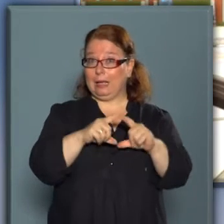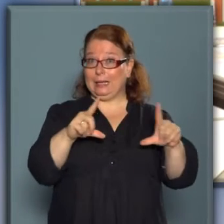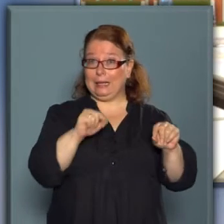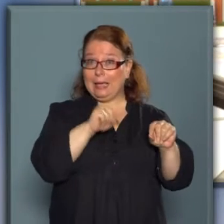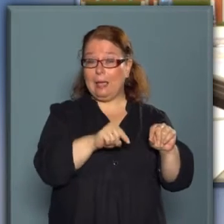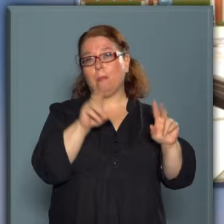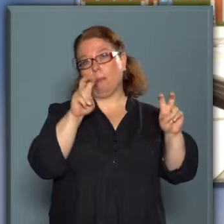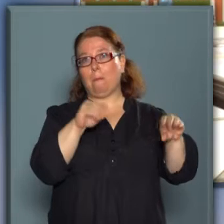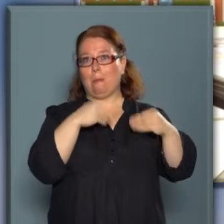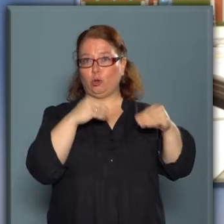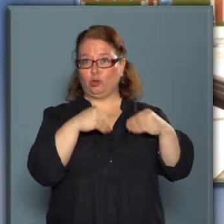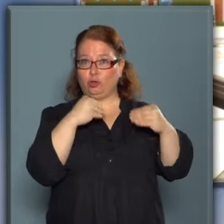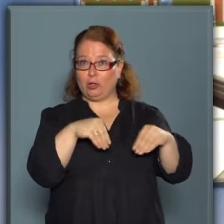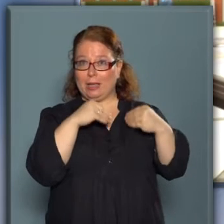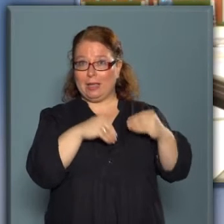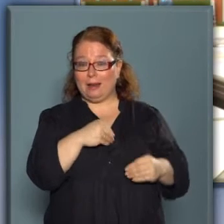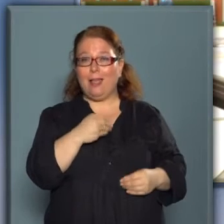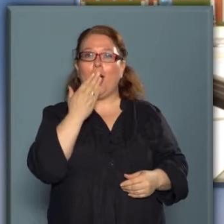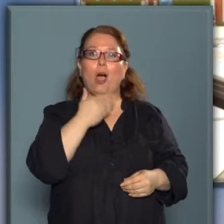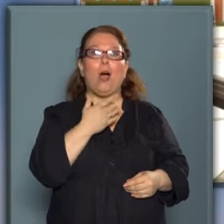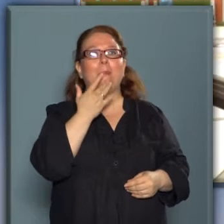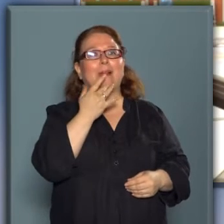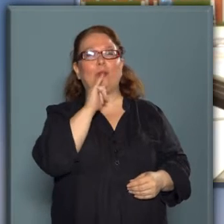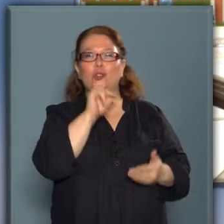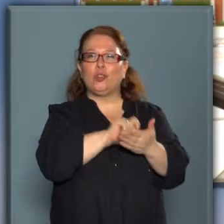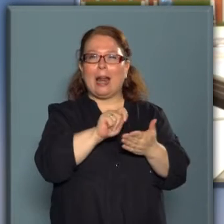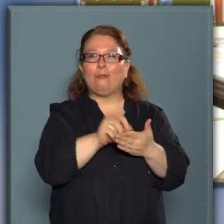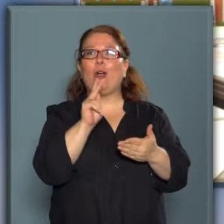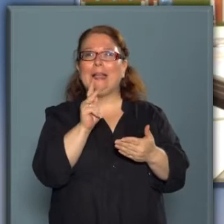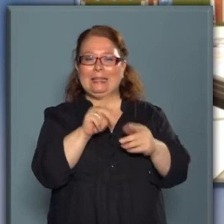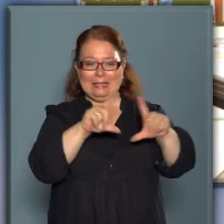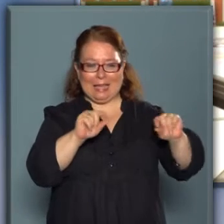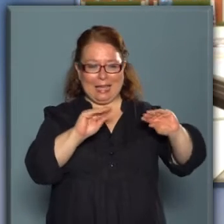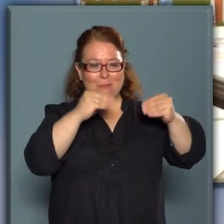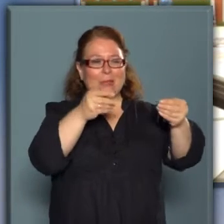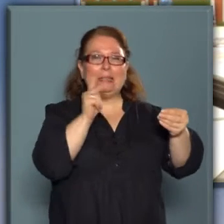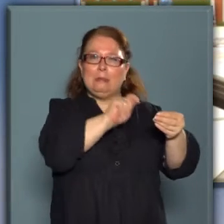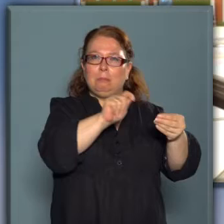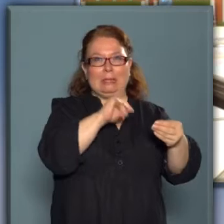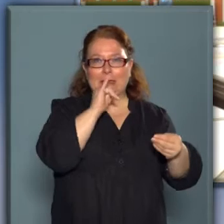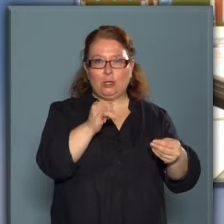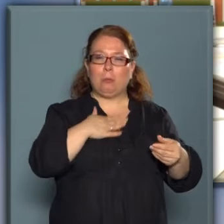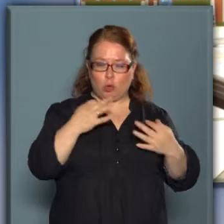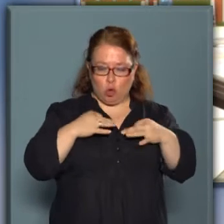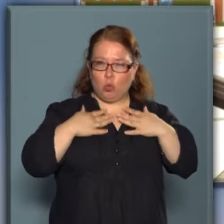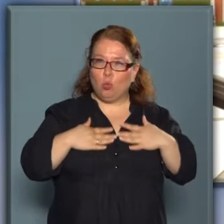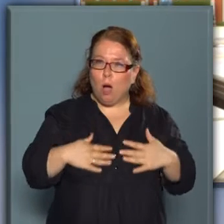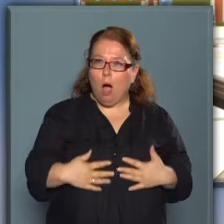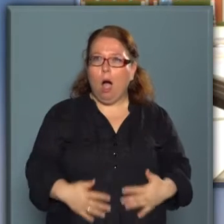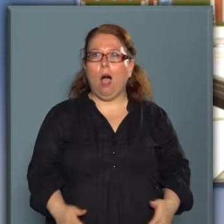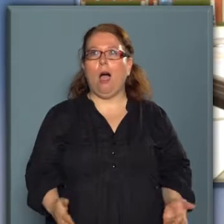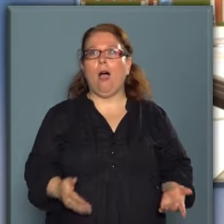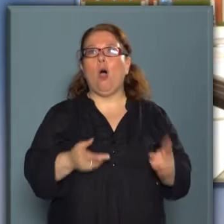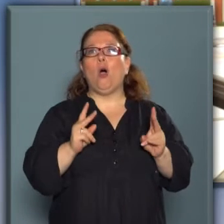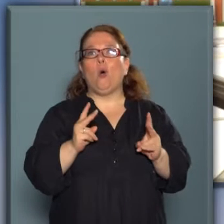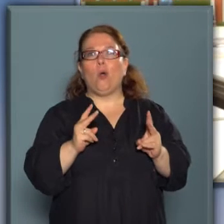azok mesélnek. Még akkor is, ha esetleg nincs ráírva, hogy kit ábrázol, a ruházat,